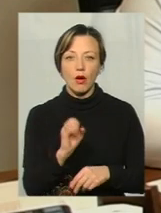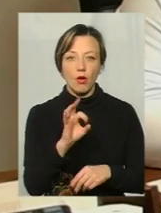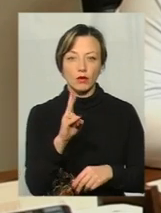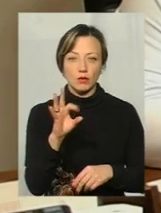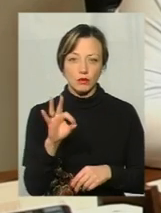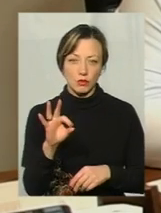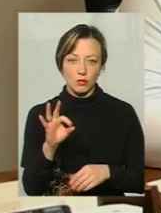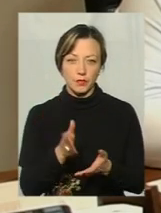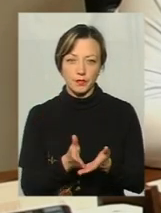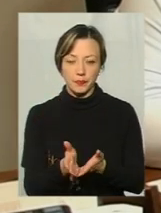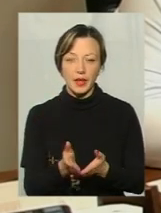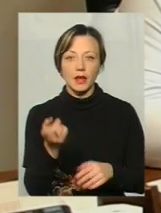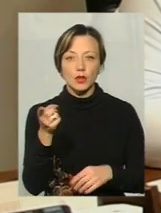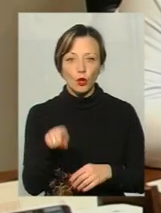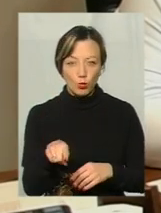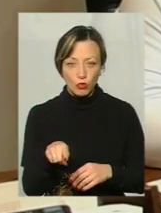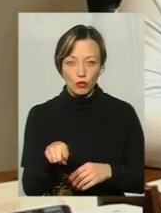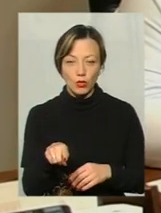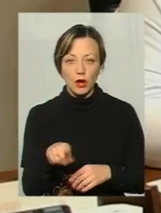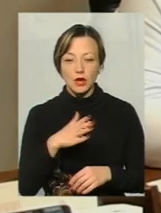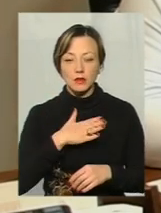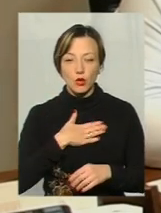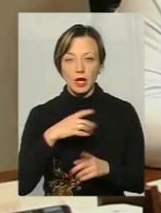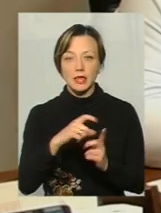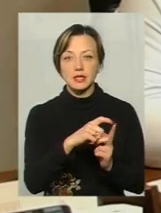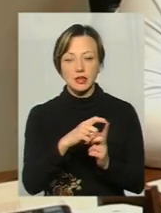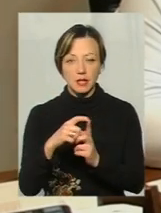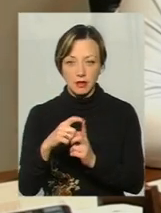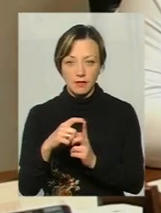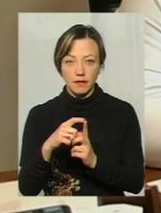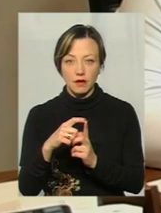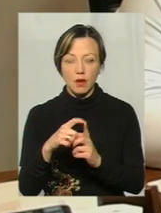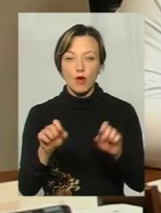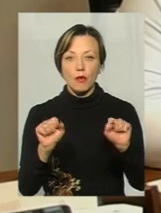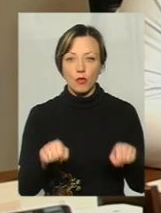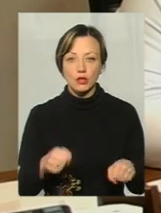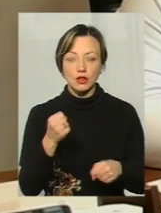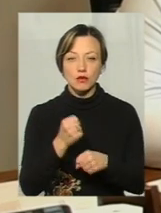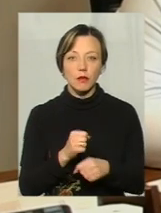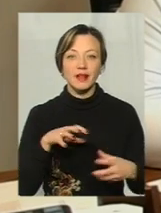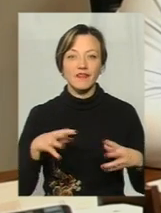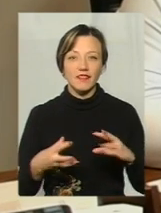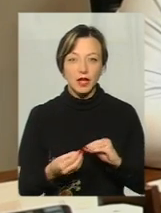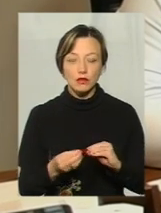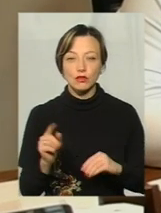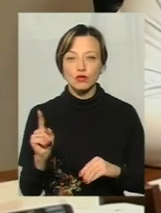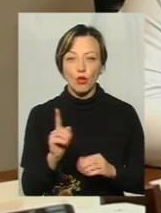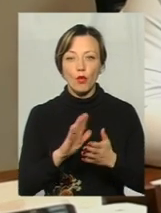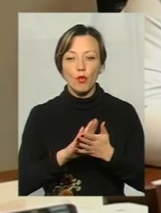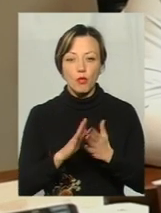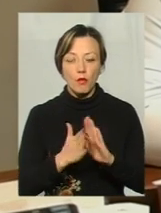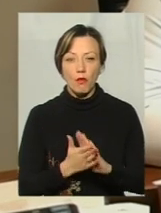онкологію. Тому, з моїх слів, можна зробити висновок, що умови